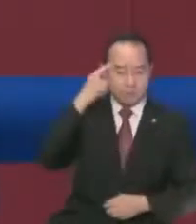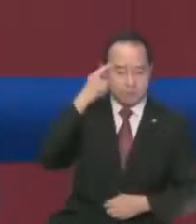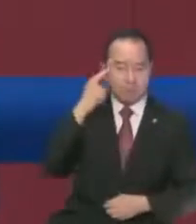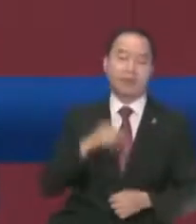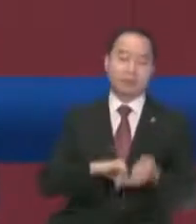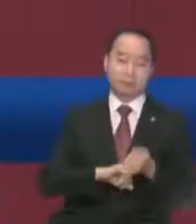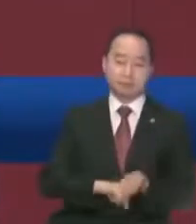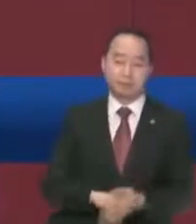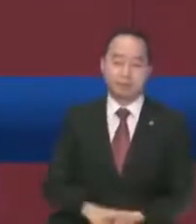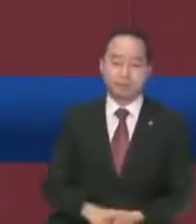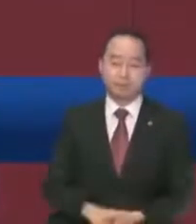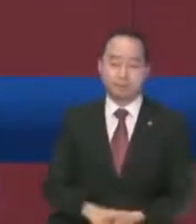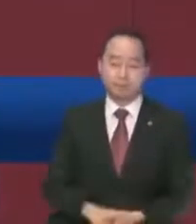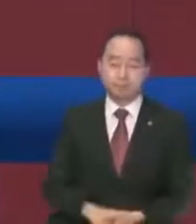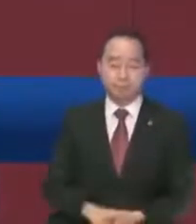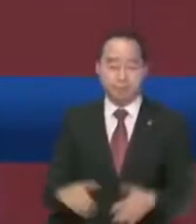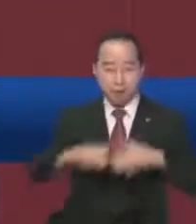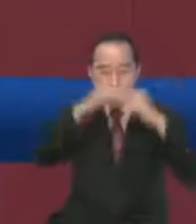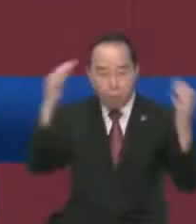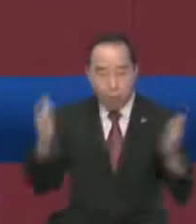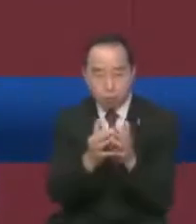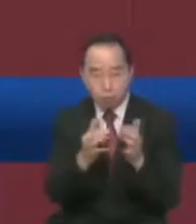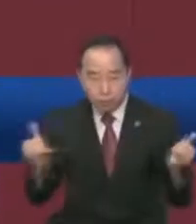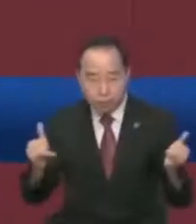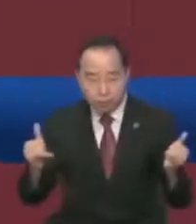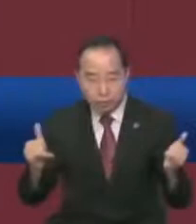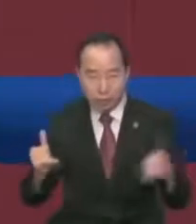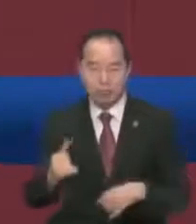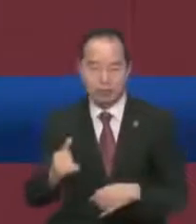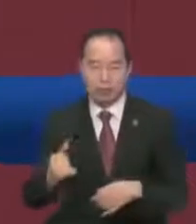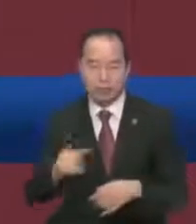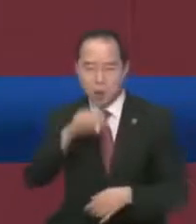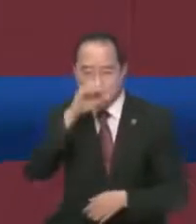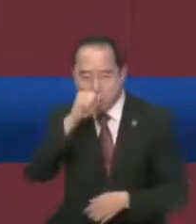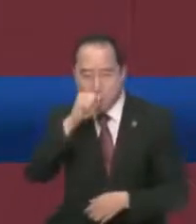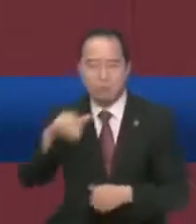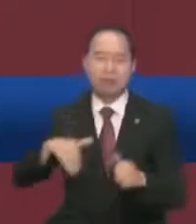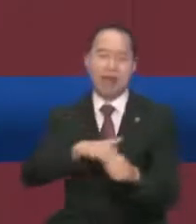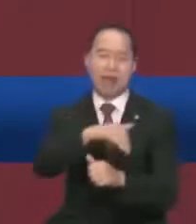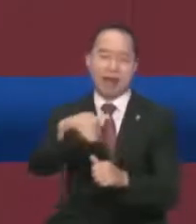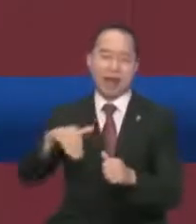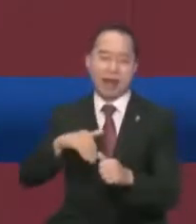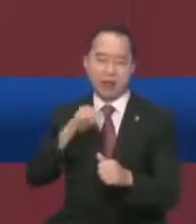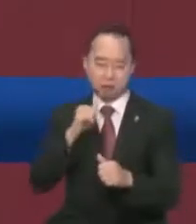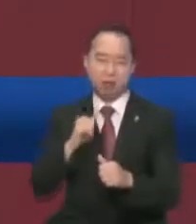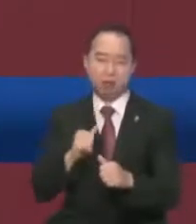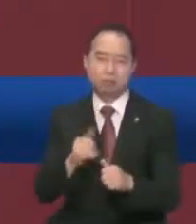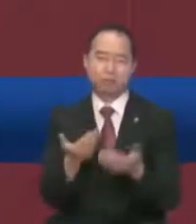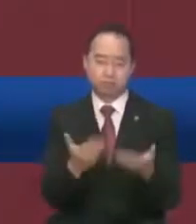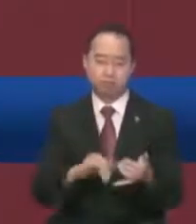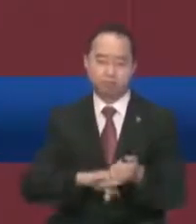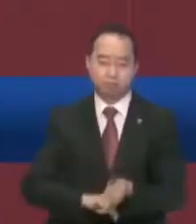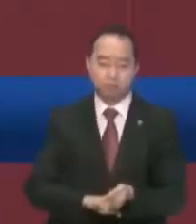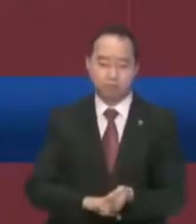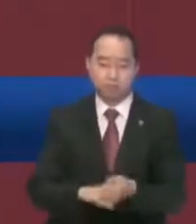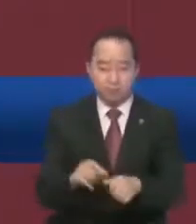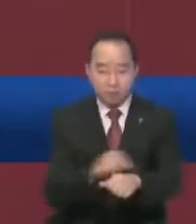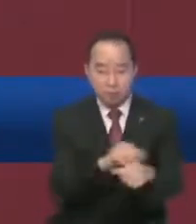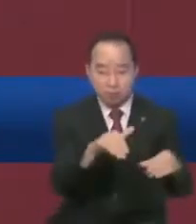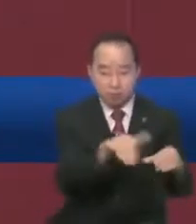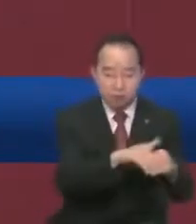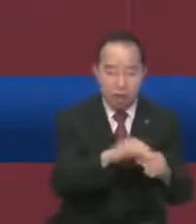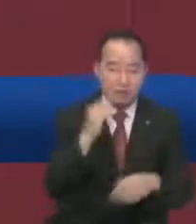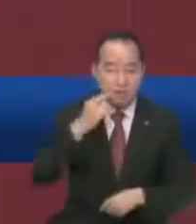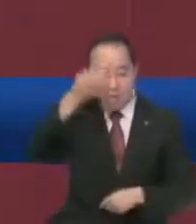지키겠습니다. 모든 국민께서 쾌적한 일상을 누리실 수 있게 해드리겠습니다. 특히 문화,